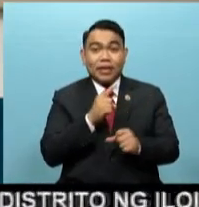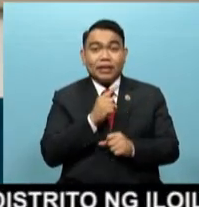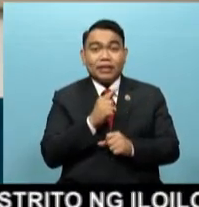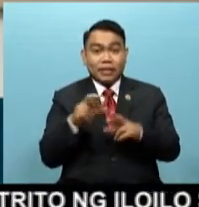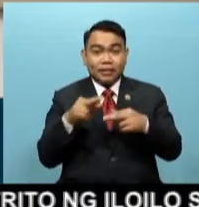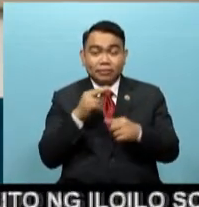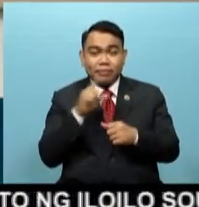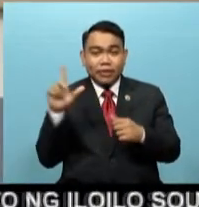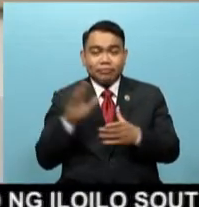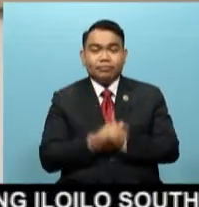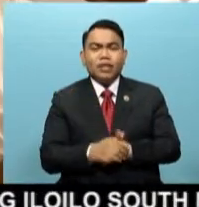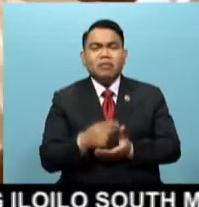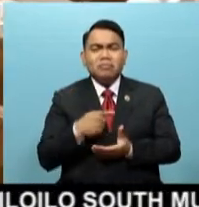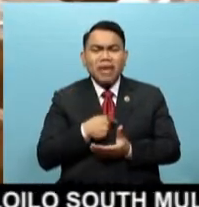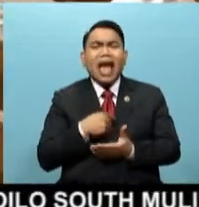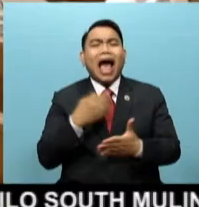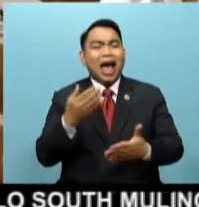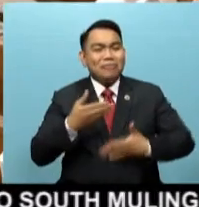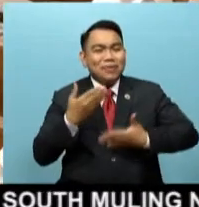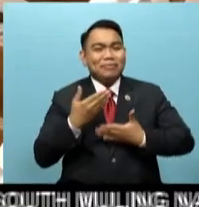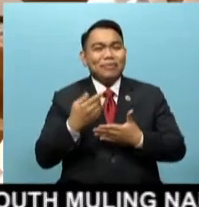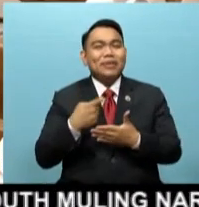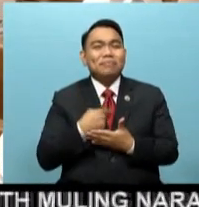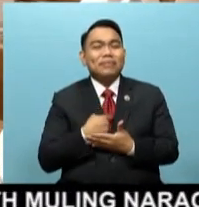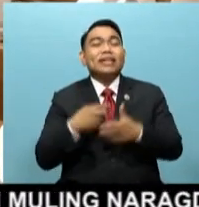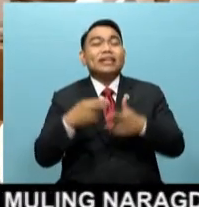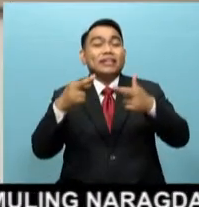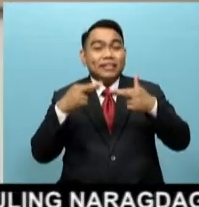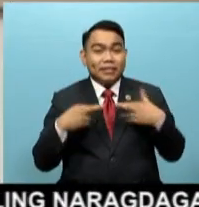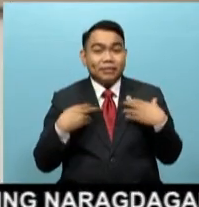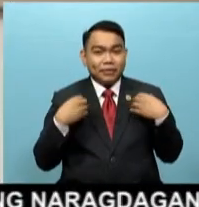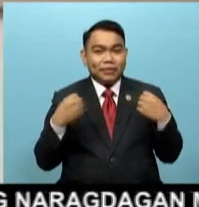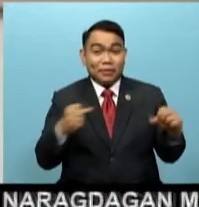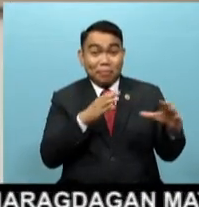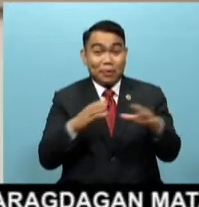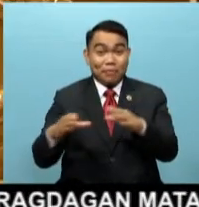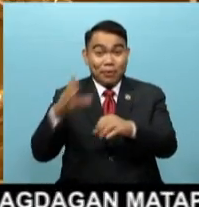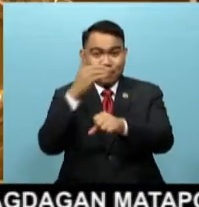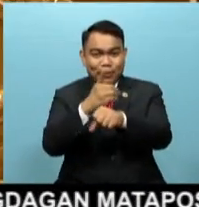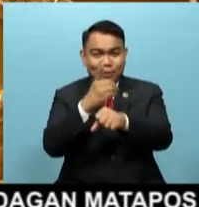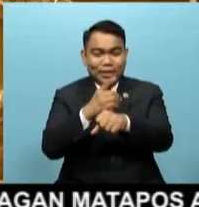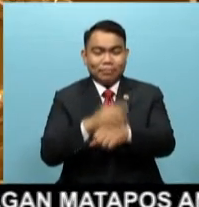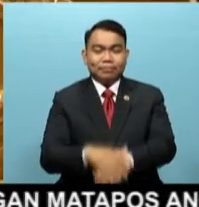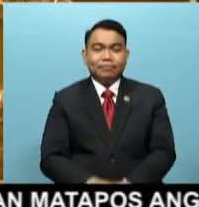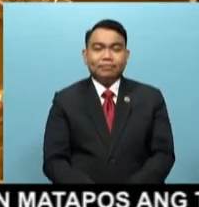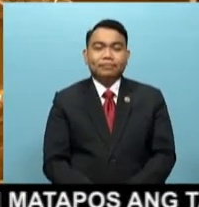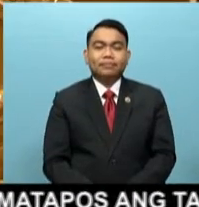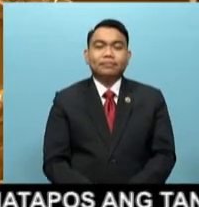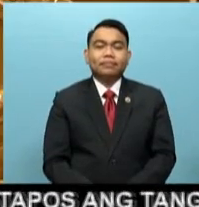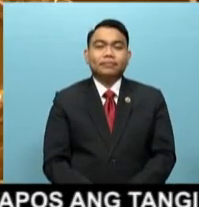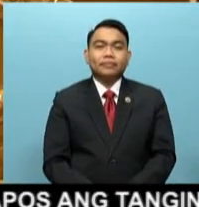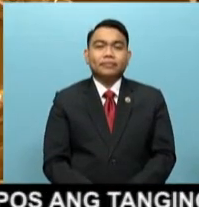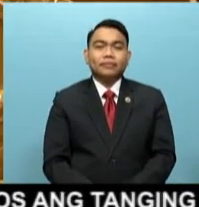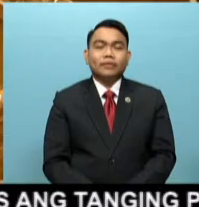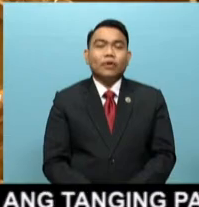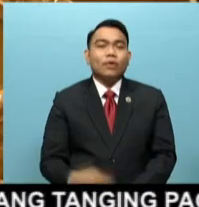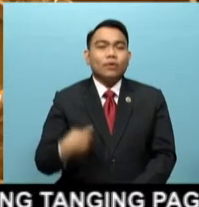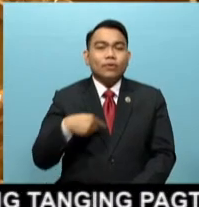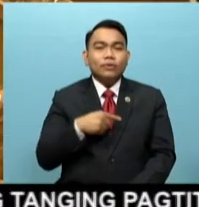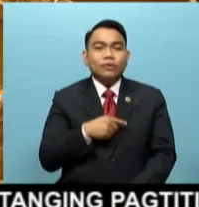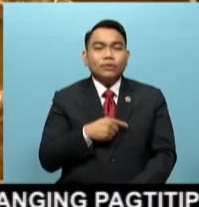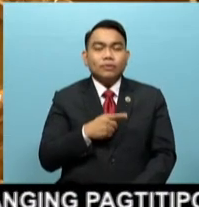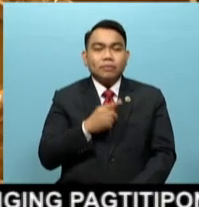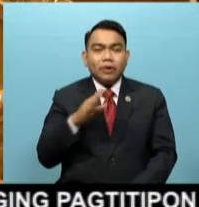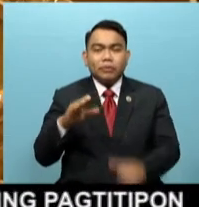ay lubos na kagalakan sapagkat kumukuha po ako ng lakas sa pagtupad po ng aking tungkulin. Ipinahayag niya rin ang kanyang hangarin